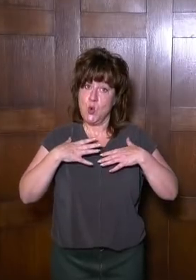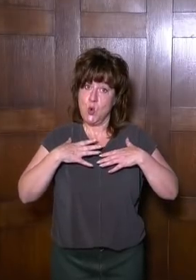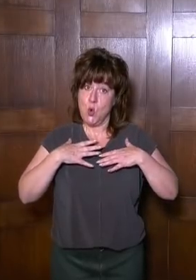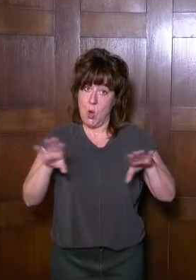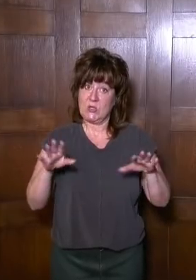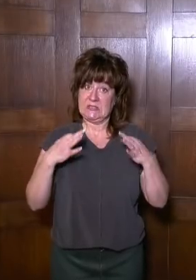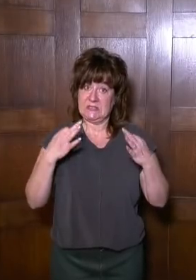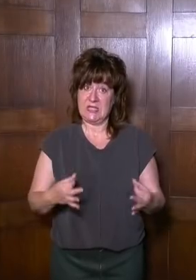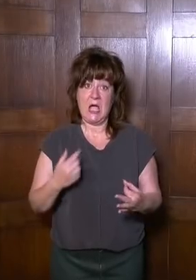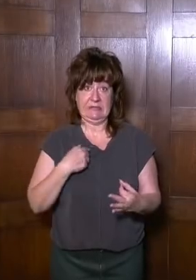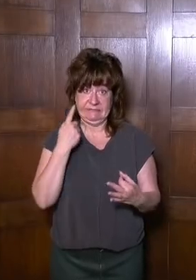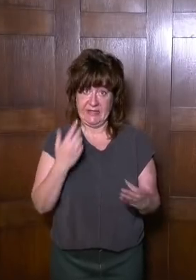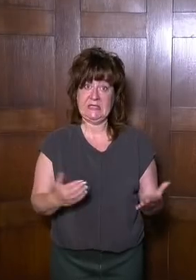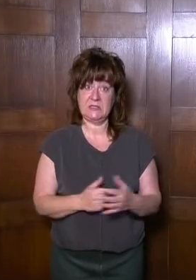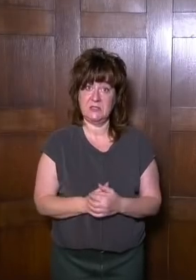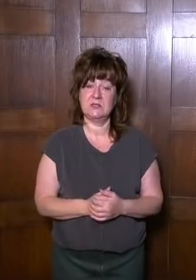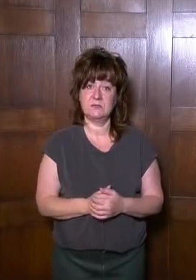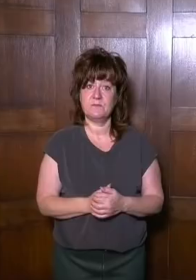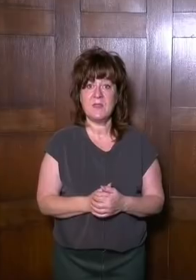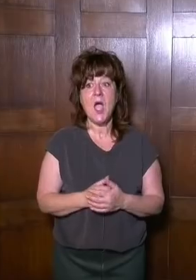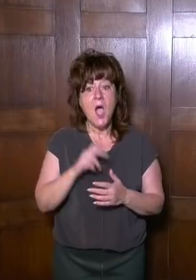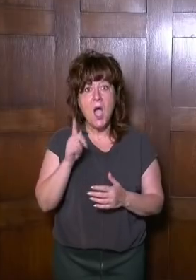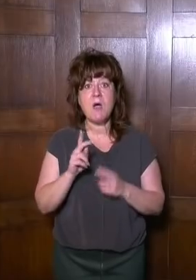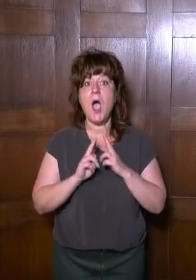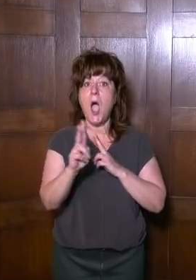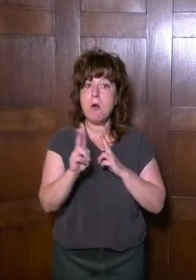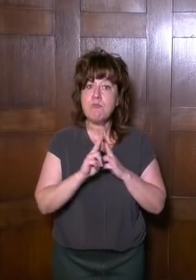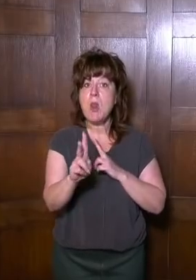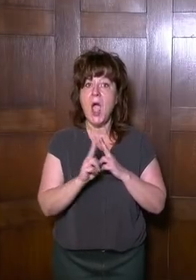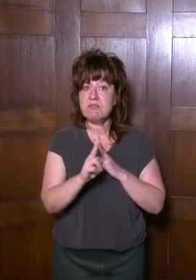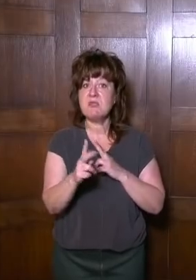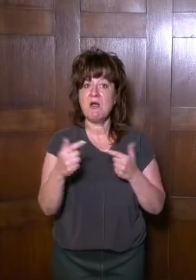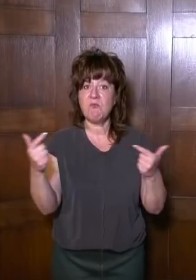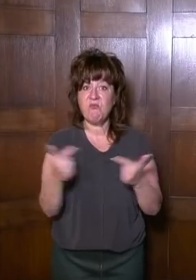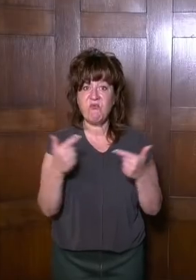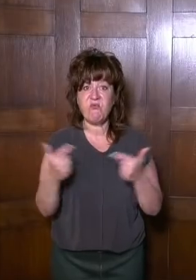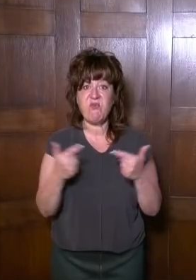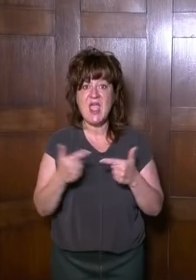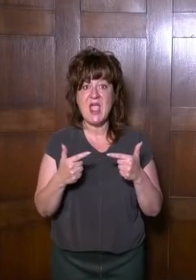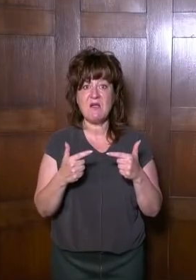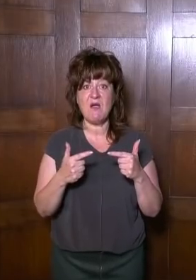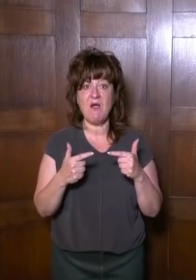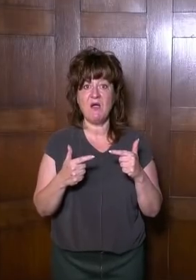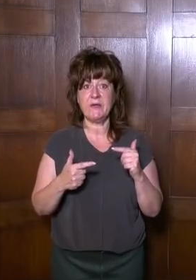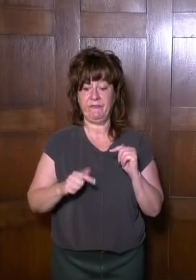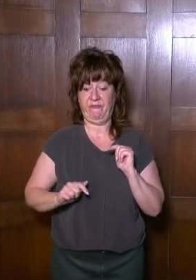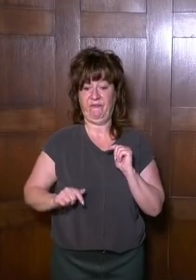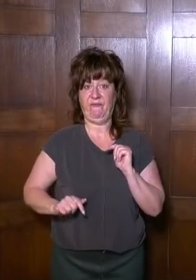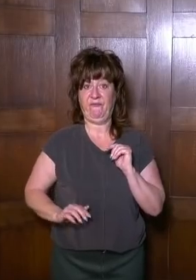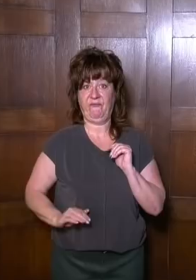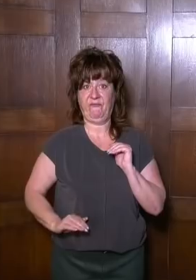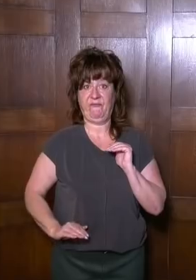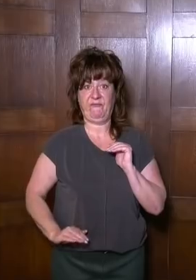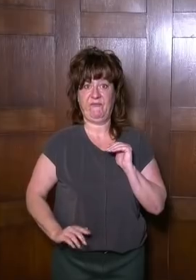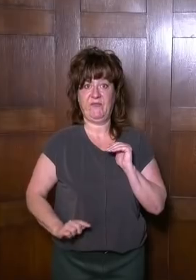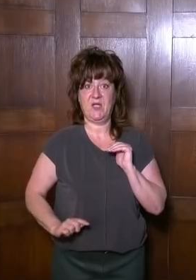das, ansonsten ist die ambulante Pflege leider am untersten Level, ganz